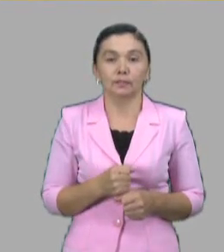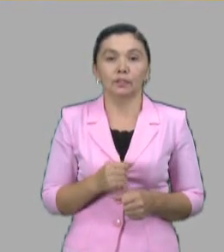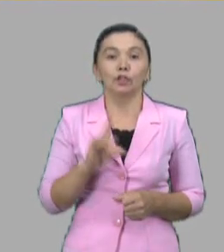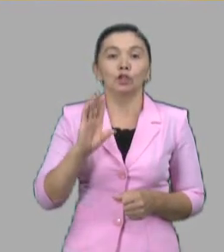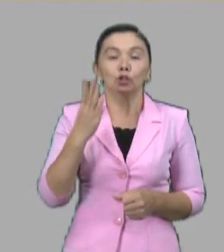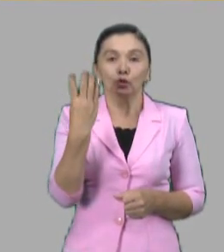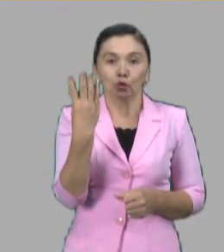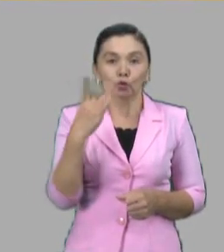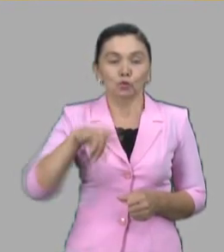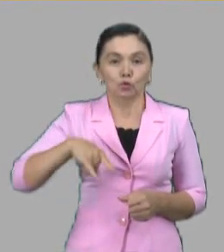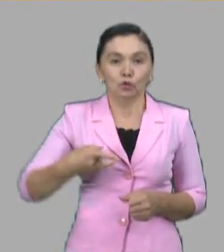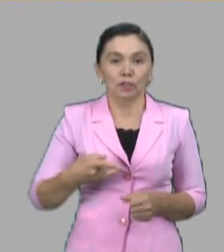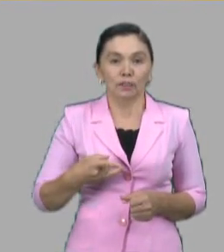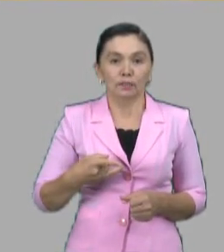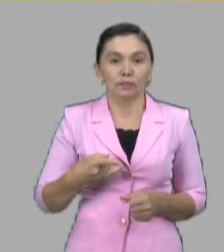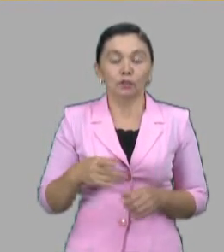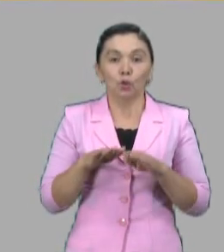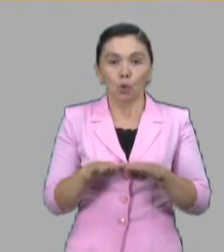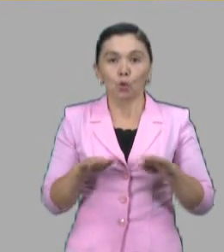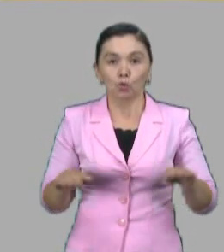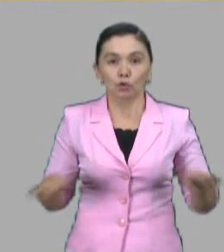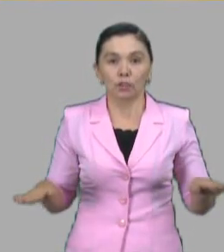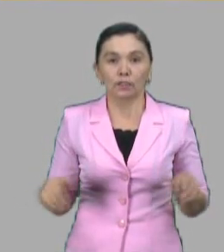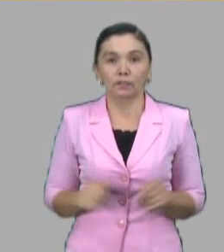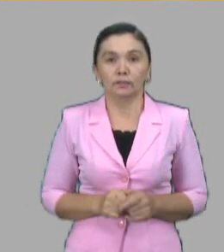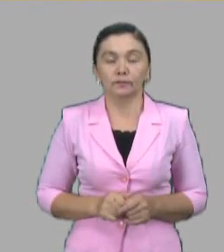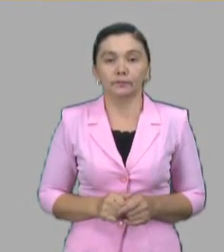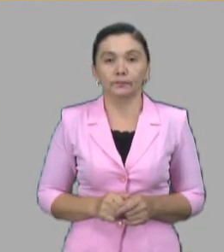класстын окуучулары.